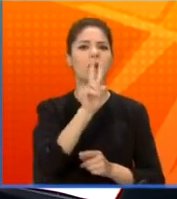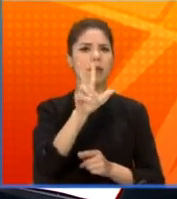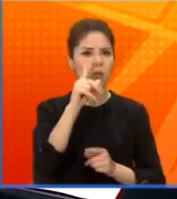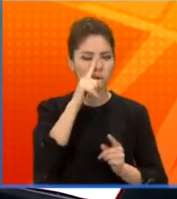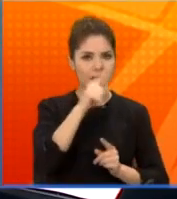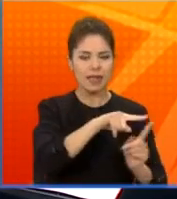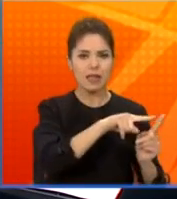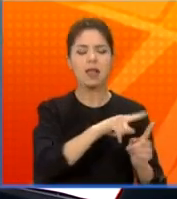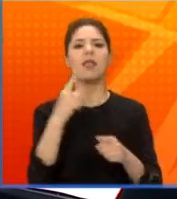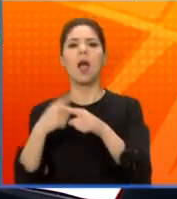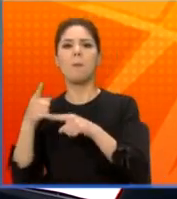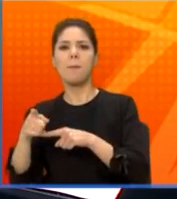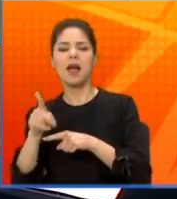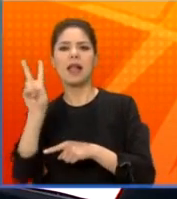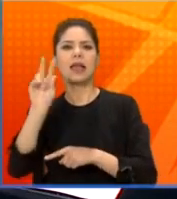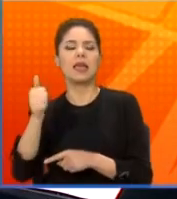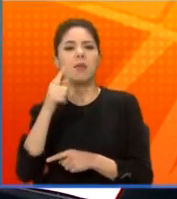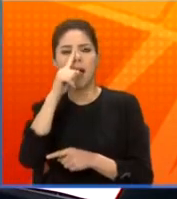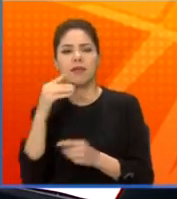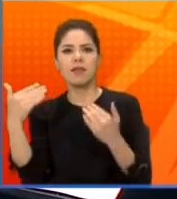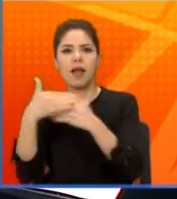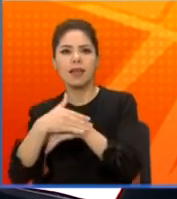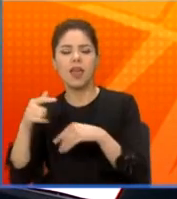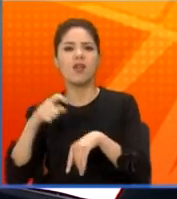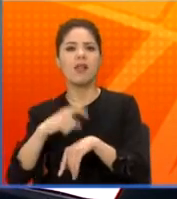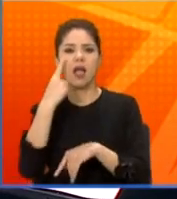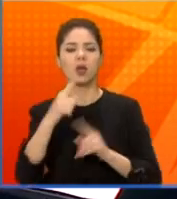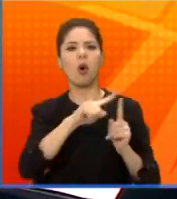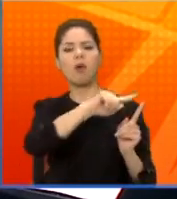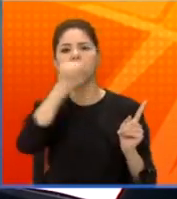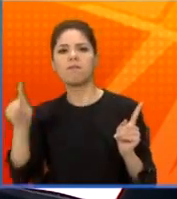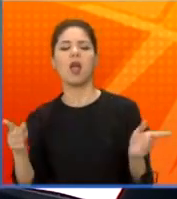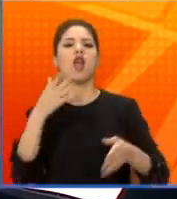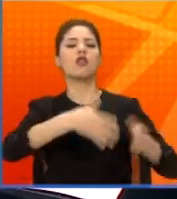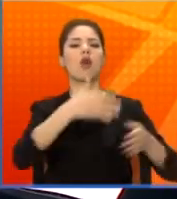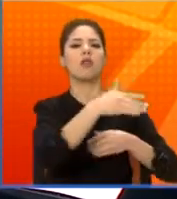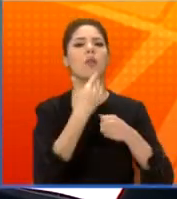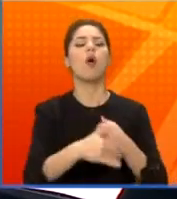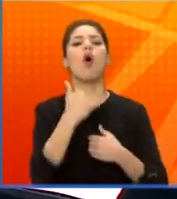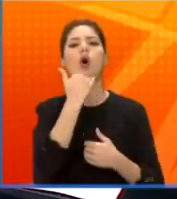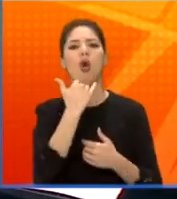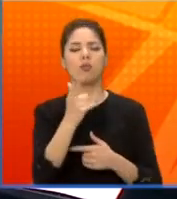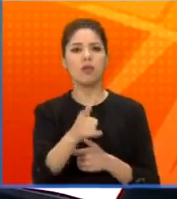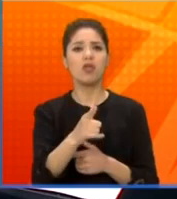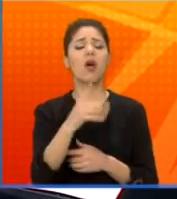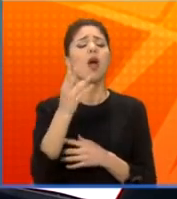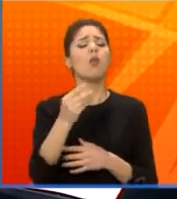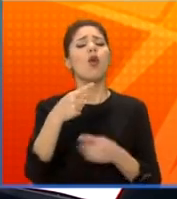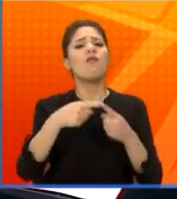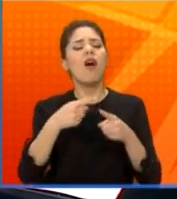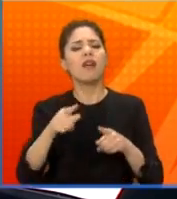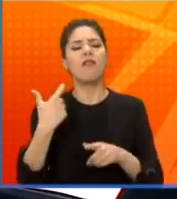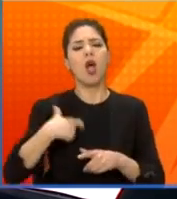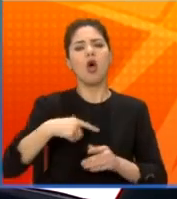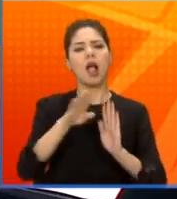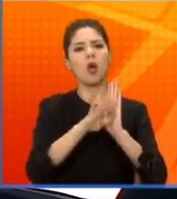yani 23 Nisan'dan pazar yani 26 Nisan gece yarısına kadar sokağa çıkılmayacak. Tabii bir dizi istisnası var